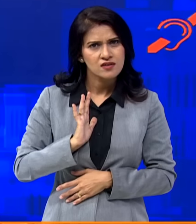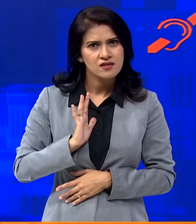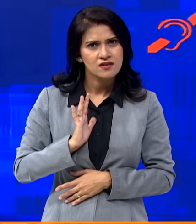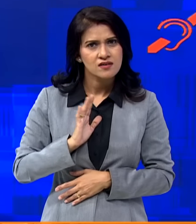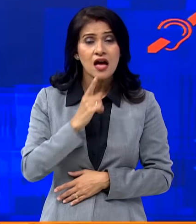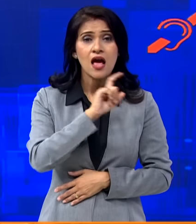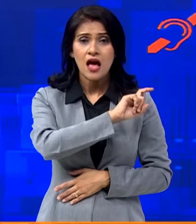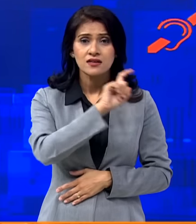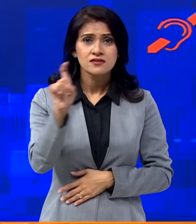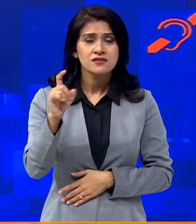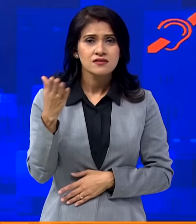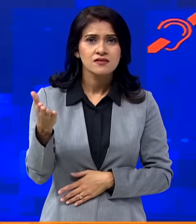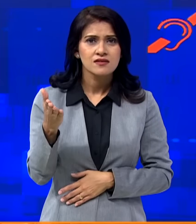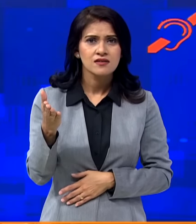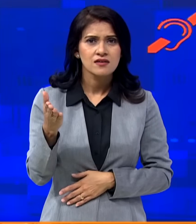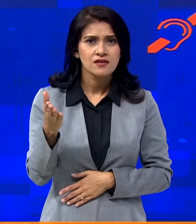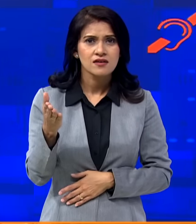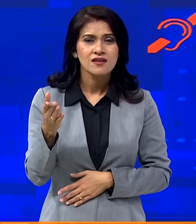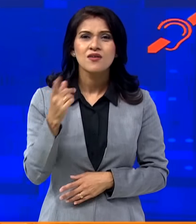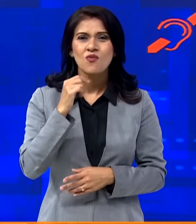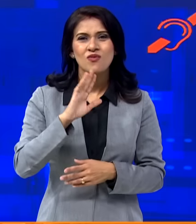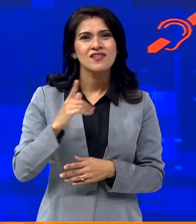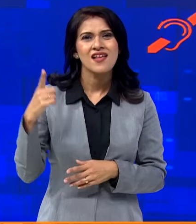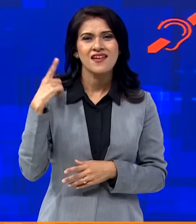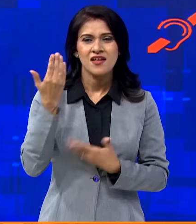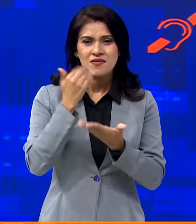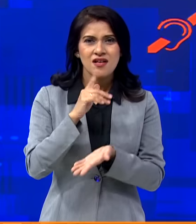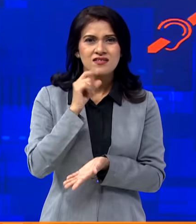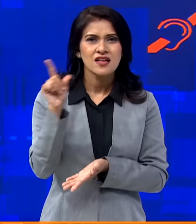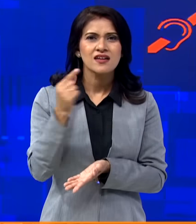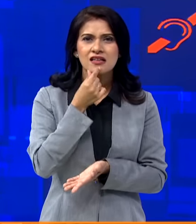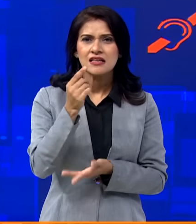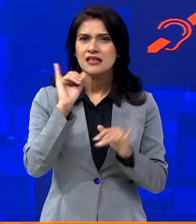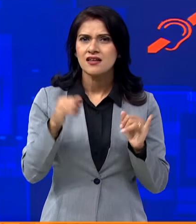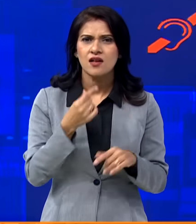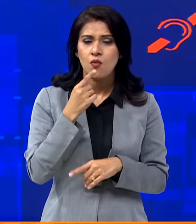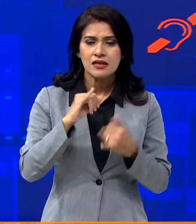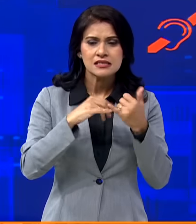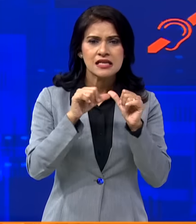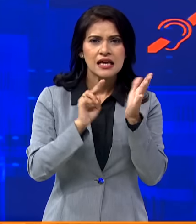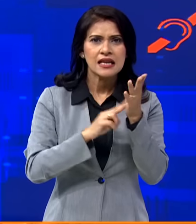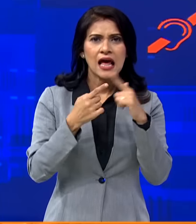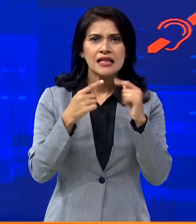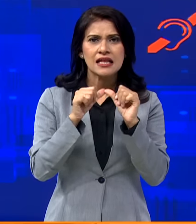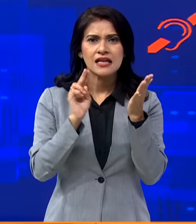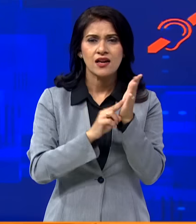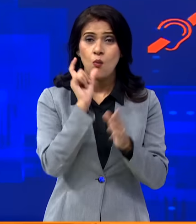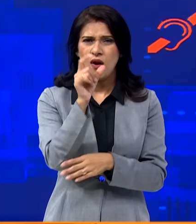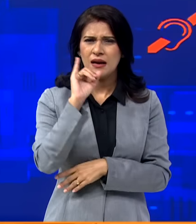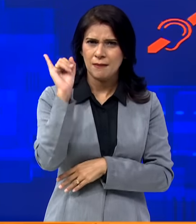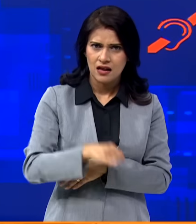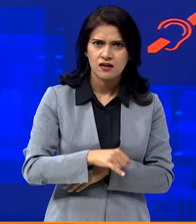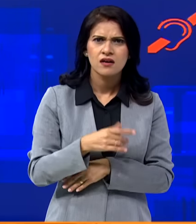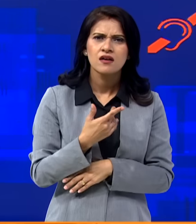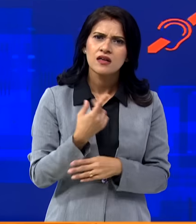किया उनसे कि तुम यह क्या कह रहे हो राम मंदिर की प्राण प्रतिष्ठा चलिए ठीक है मान लिया आपने कह दिया बीजे की